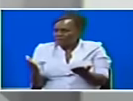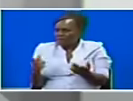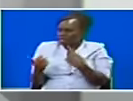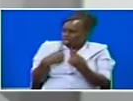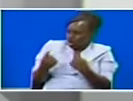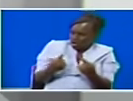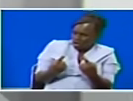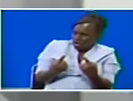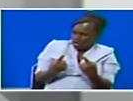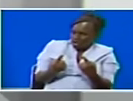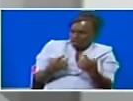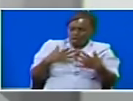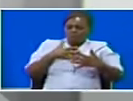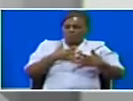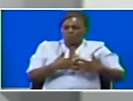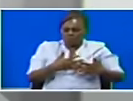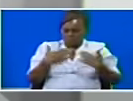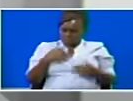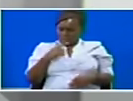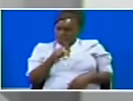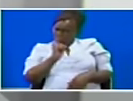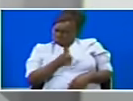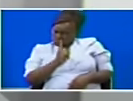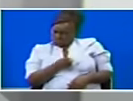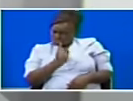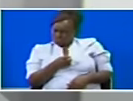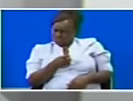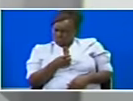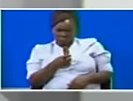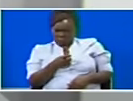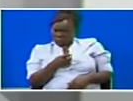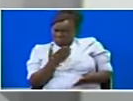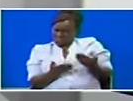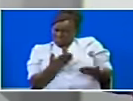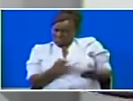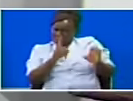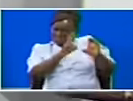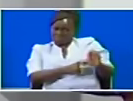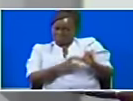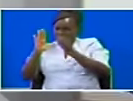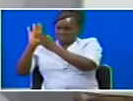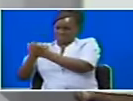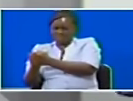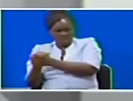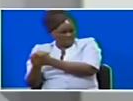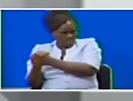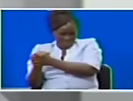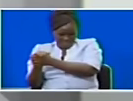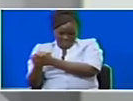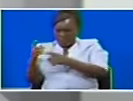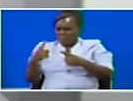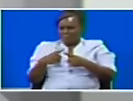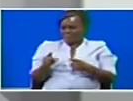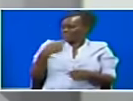akiongea, akipumua, watu wanasema Kalonzo vile anapumua, anaonekana sasa anapumua kuelekea sijui sehemu gani. Lakini